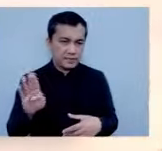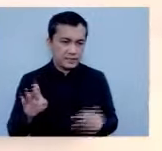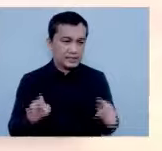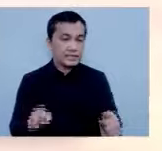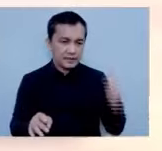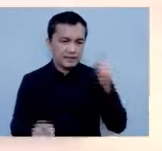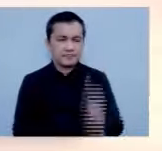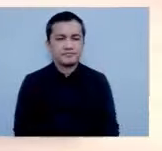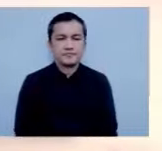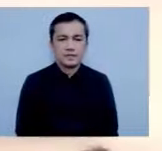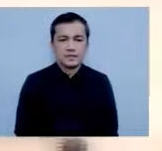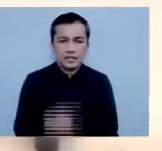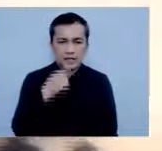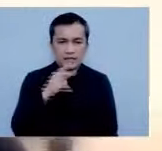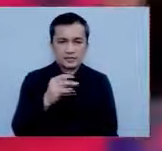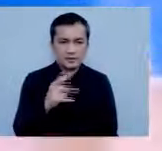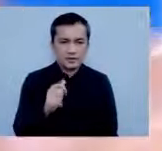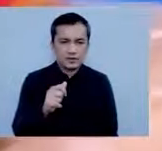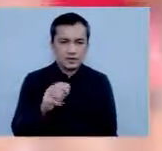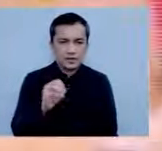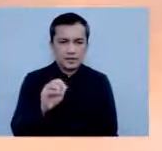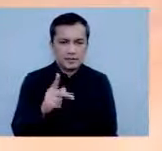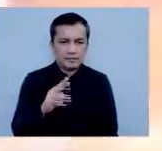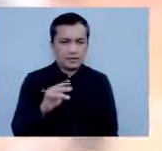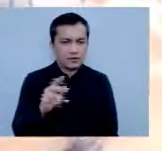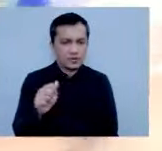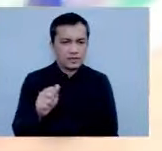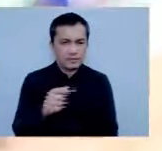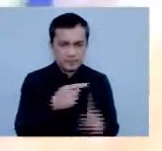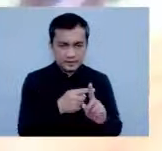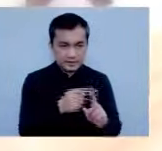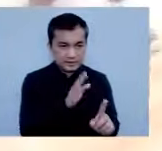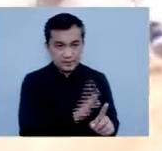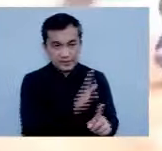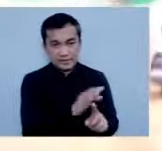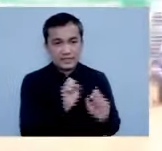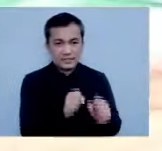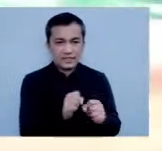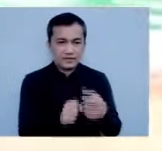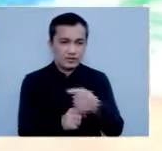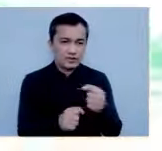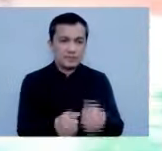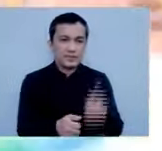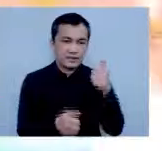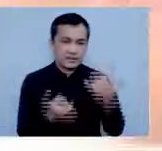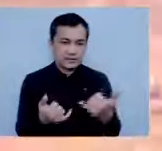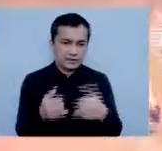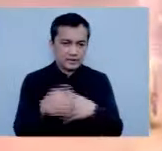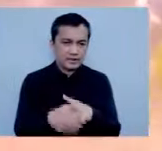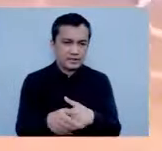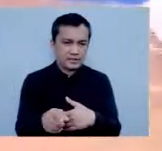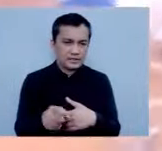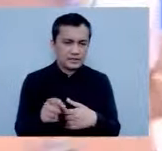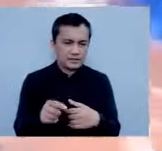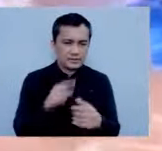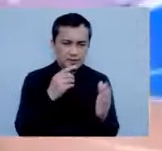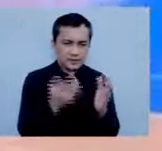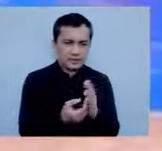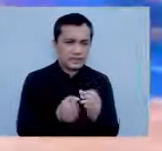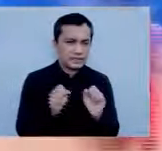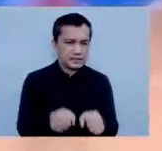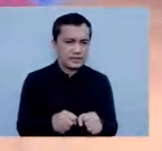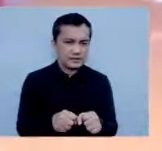wagi. Ayon kay Magnolia veteran Mark Baroka, positive daw sila na kaya nilang kunin ang panalo tonight, lalo na at napatunayan na nila ang